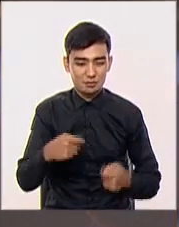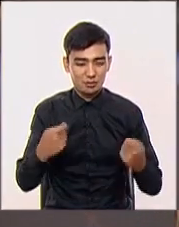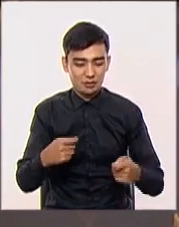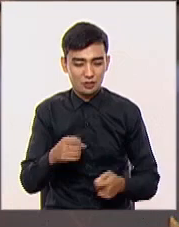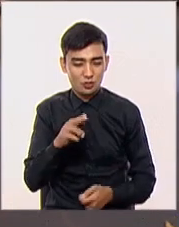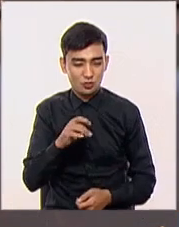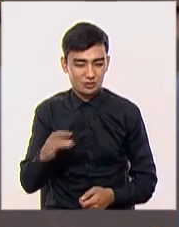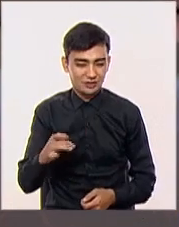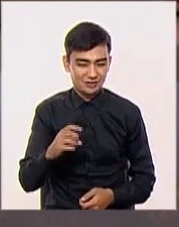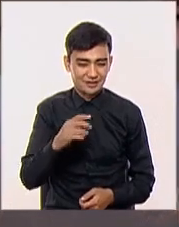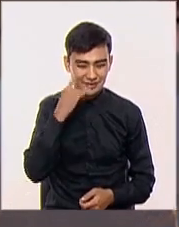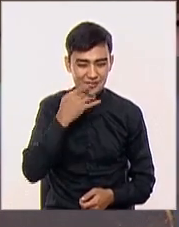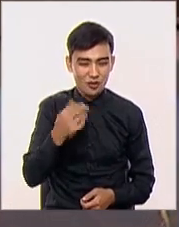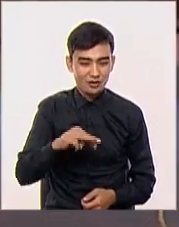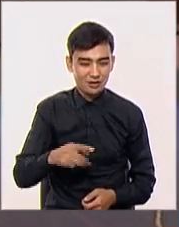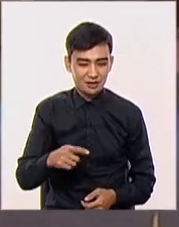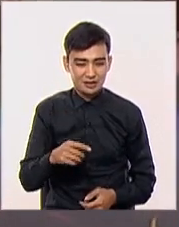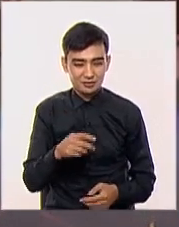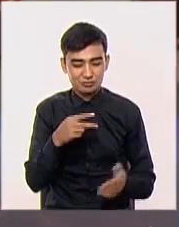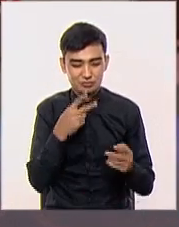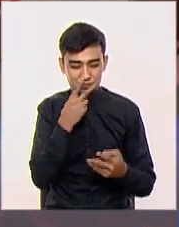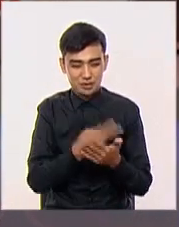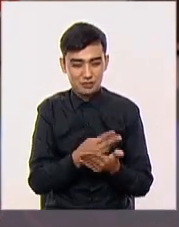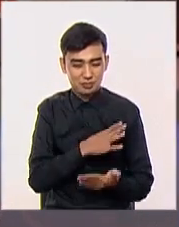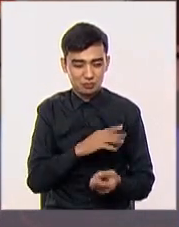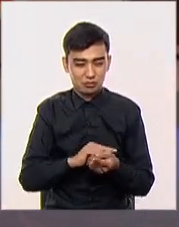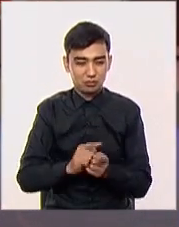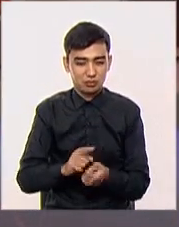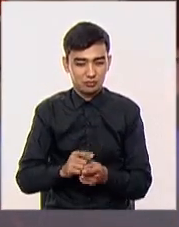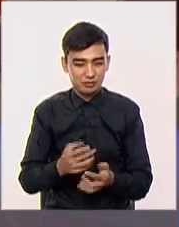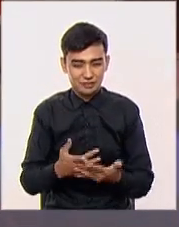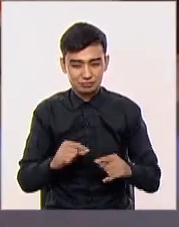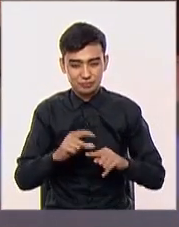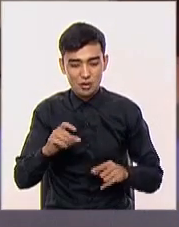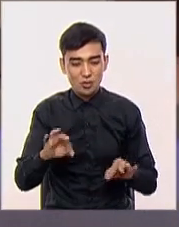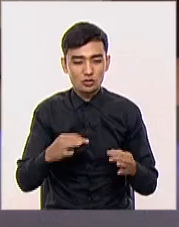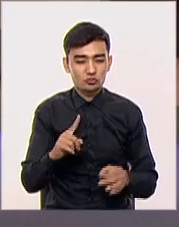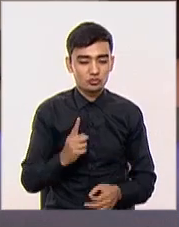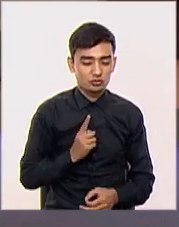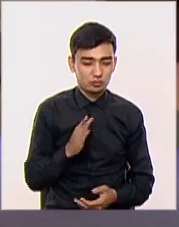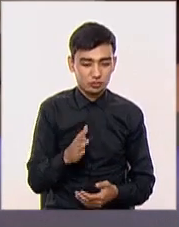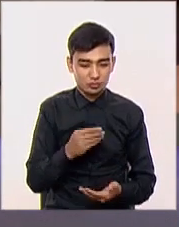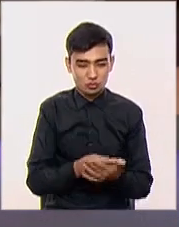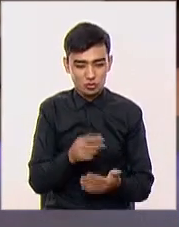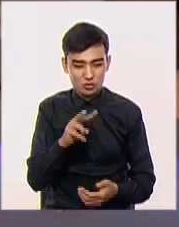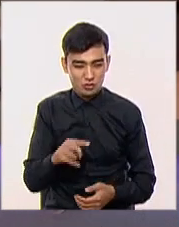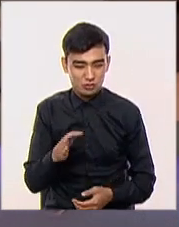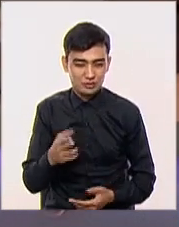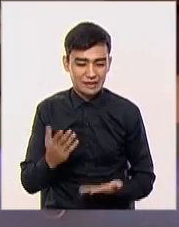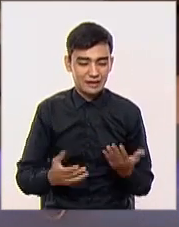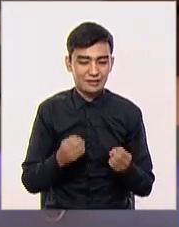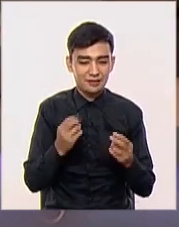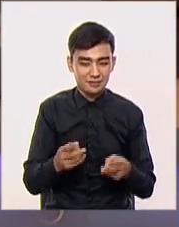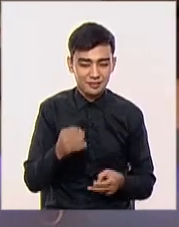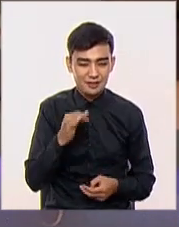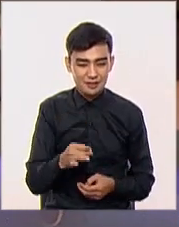курс национальной валюты показывал непредсказуемые виражи. Но что же будет осенью? Стоит ли нам ждать удорожания американской валюты и как